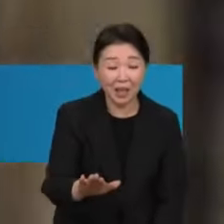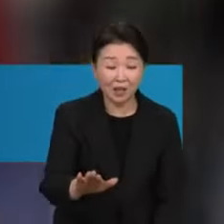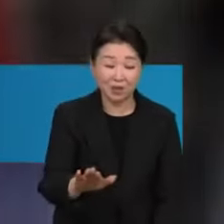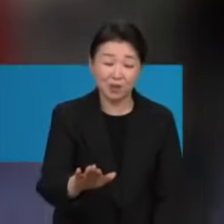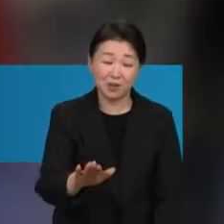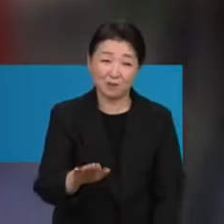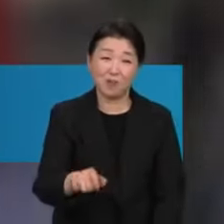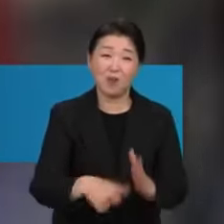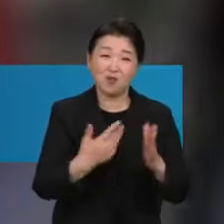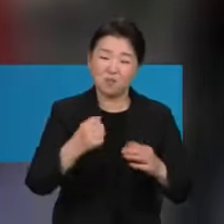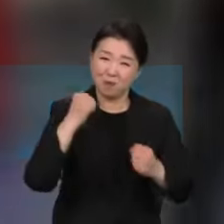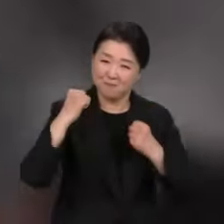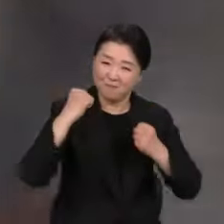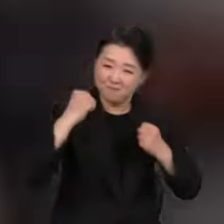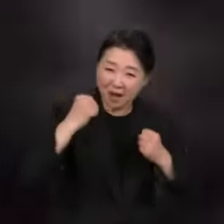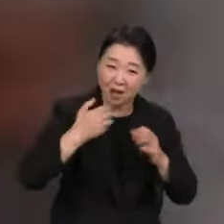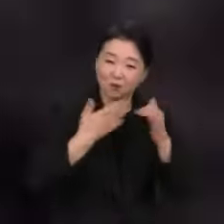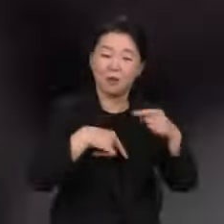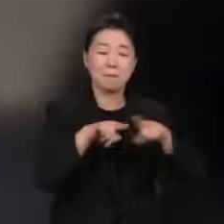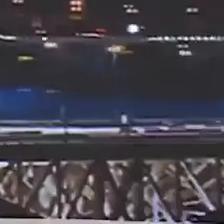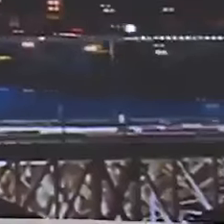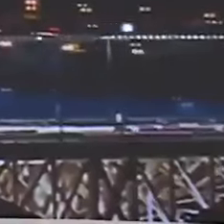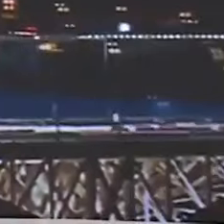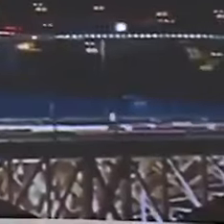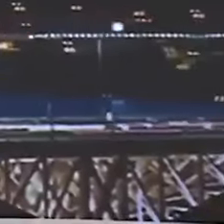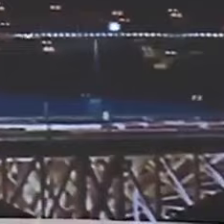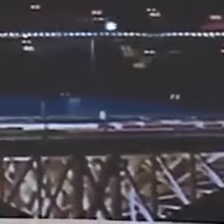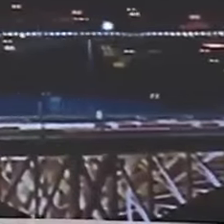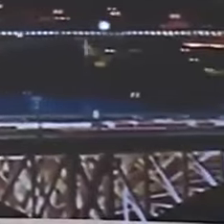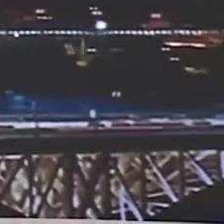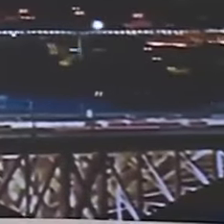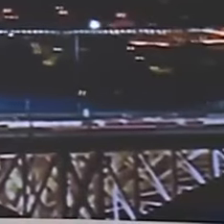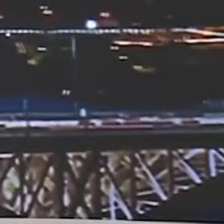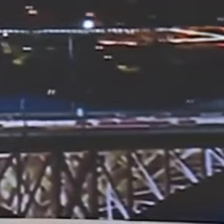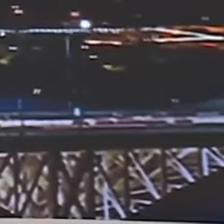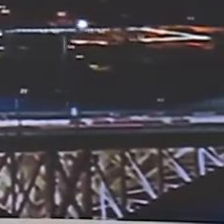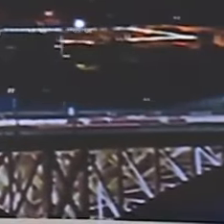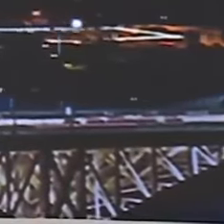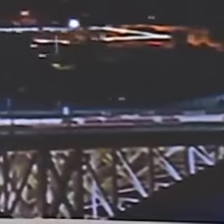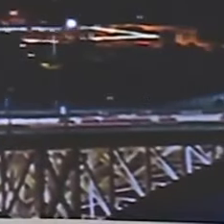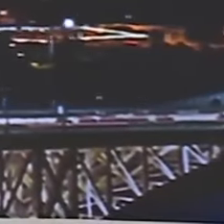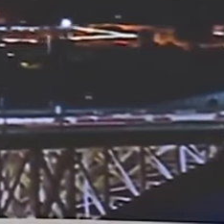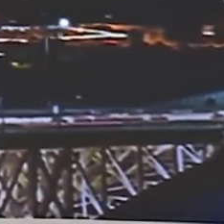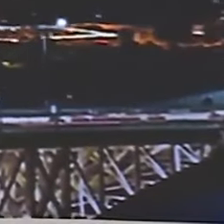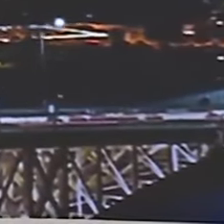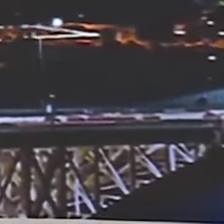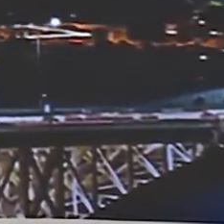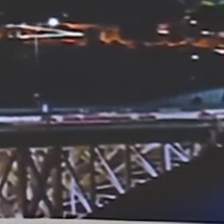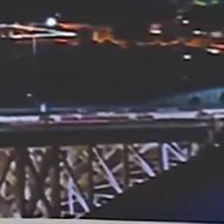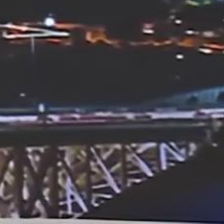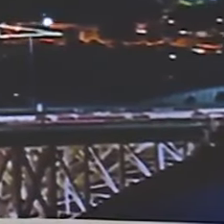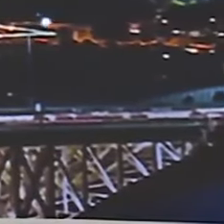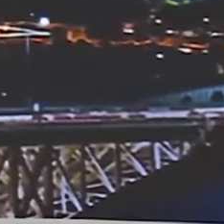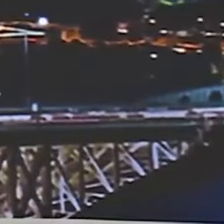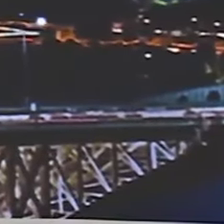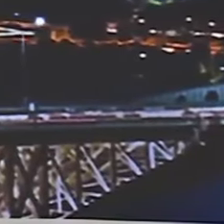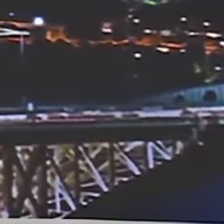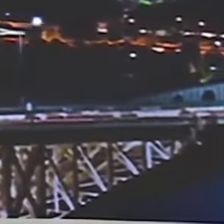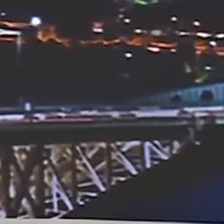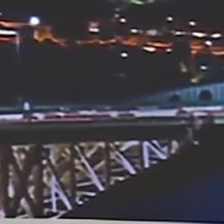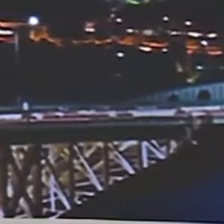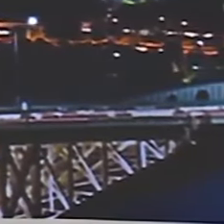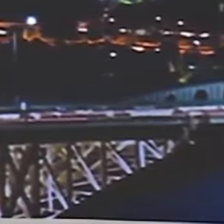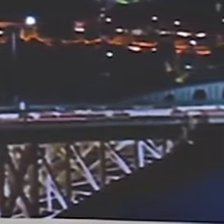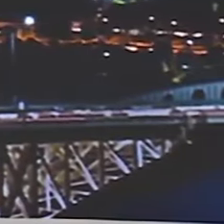복싱 유튜버와의 대결을 앞두고 있습니다. 안녕하세요. 뉴스룸 앵커 한민용입니다. 오늘도 JTBC 뉴스룸을